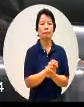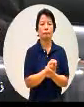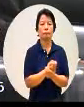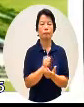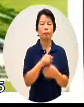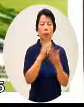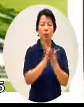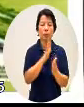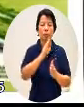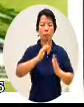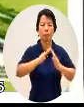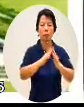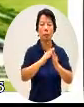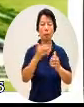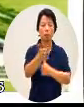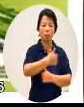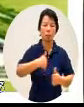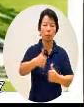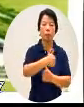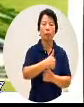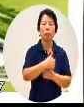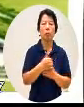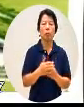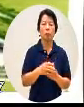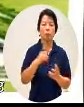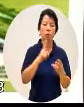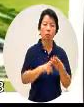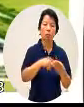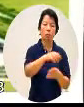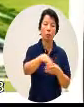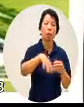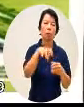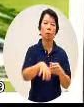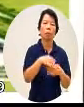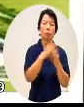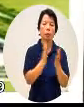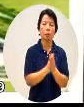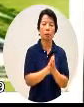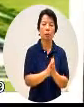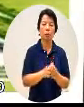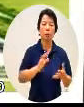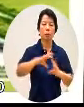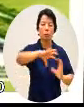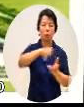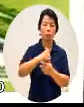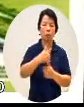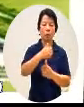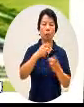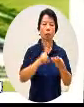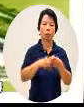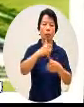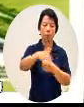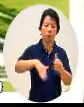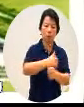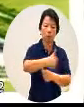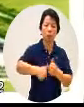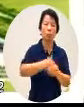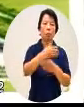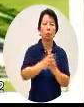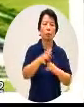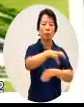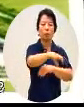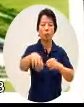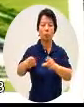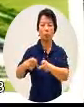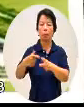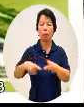這是市運主場館我們高雄引以為榮因為市運主場館蓋得很美麗旁邊的公園也很美麗